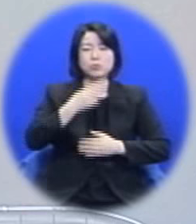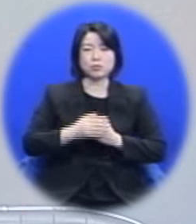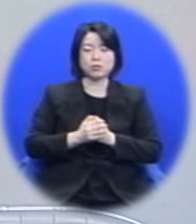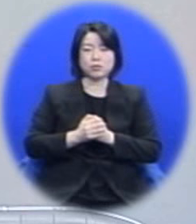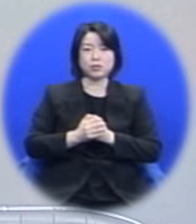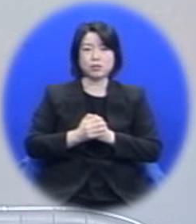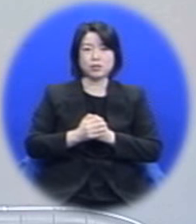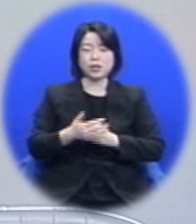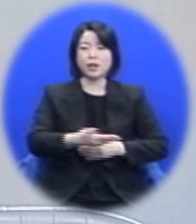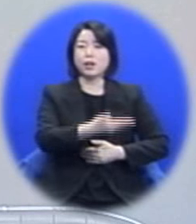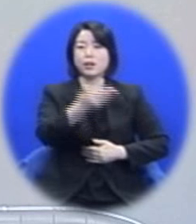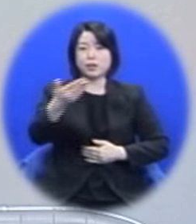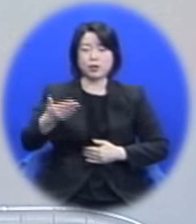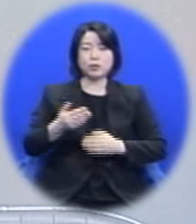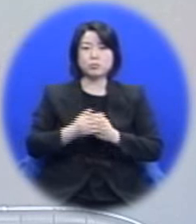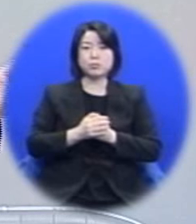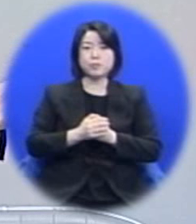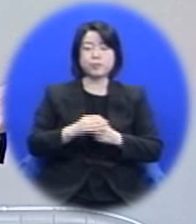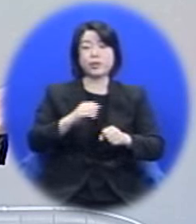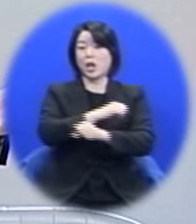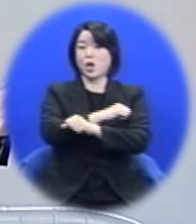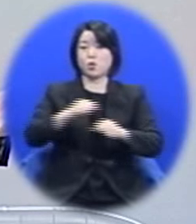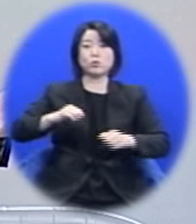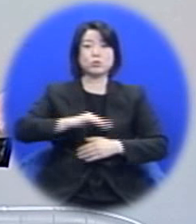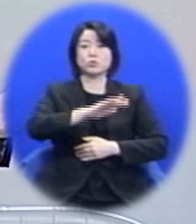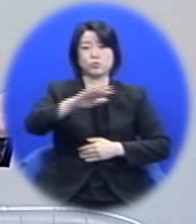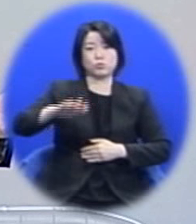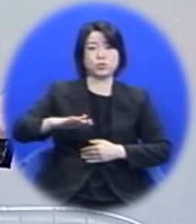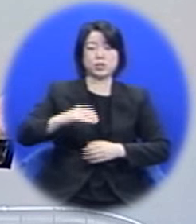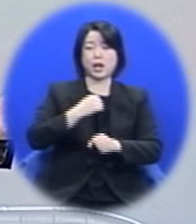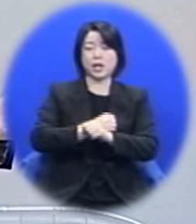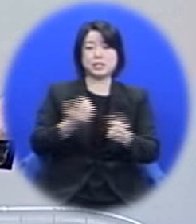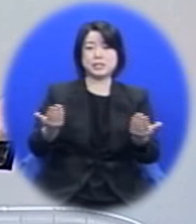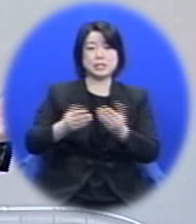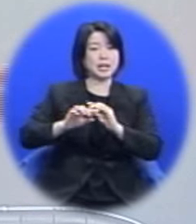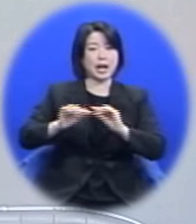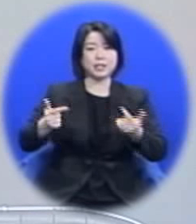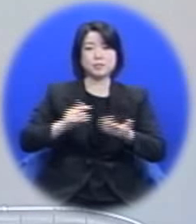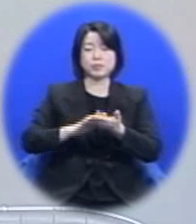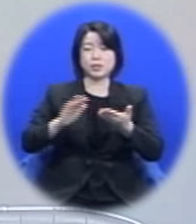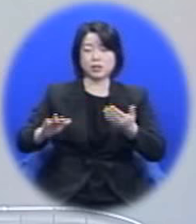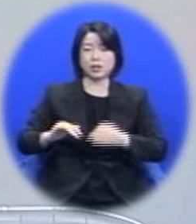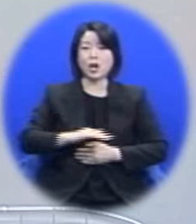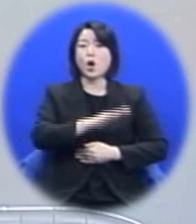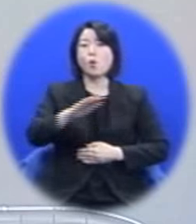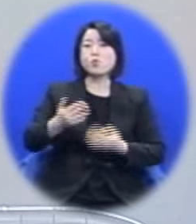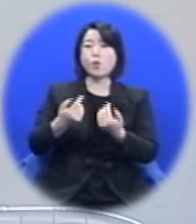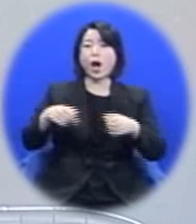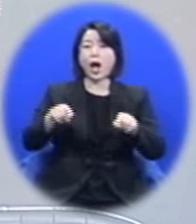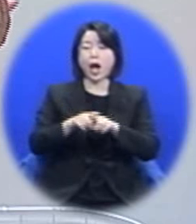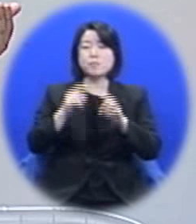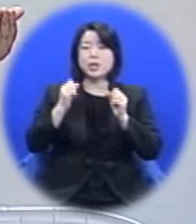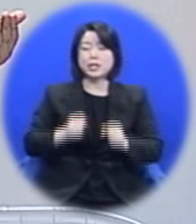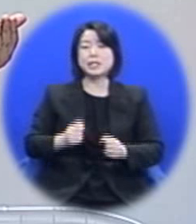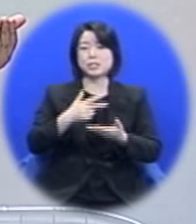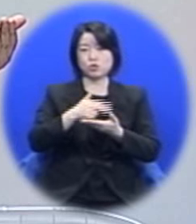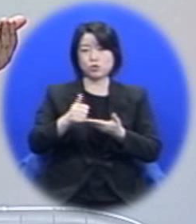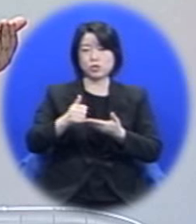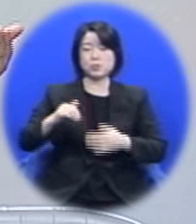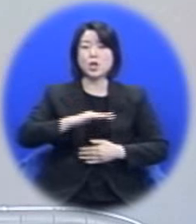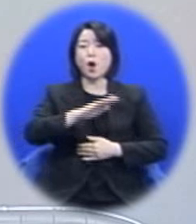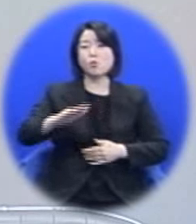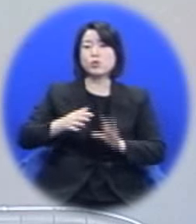여러분, 용서는 우리가 하는 거 아니에요. 우리와 함께 하시는 주님이 우리를 통해서 하시는